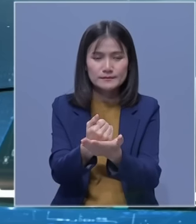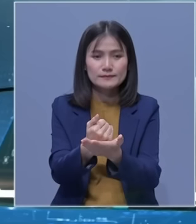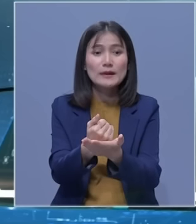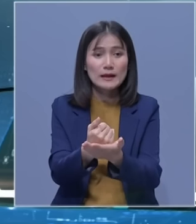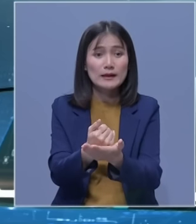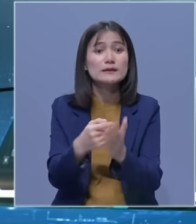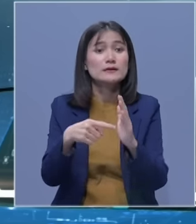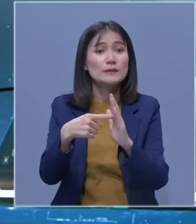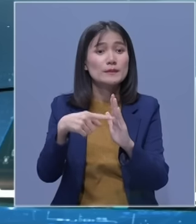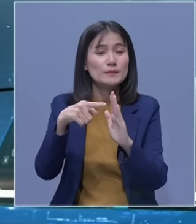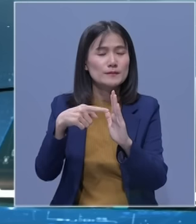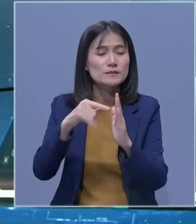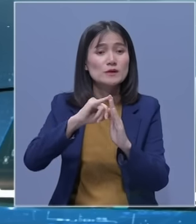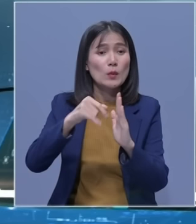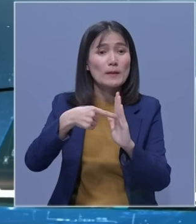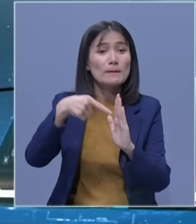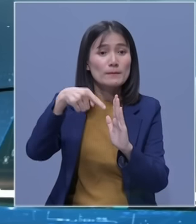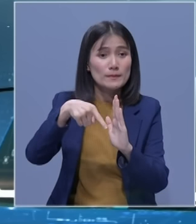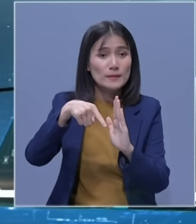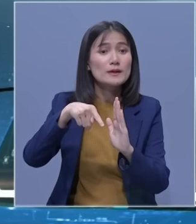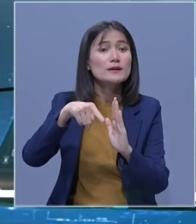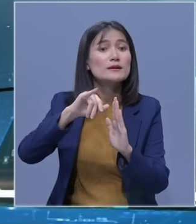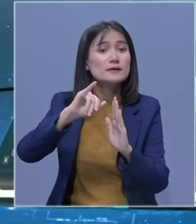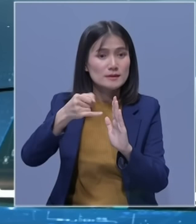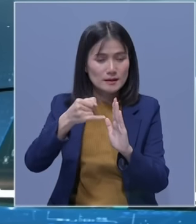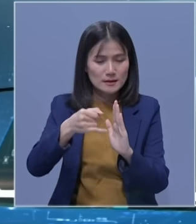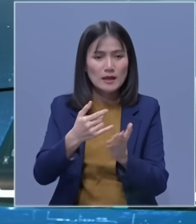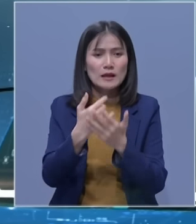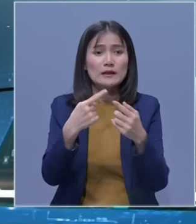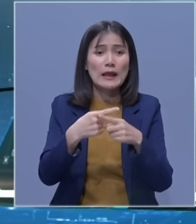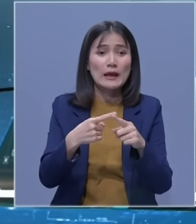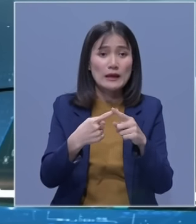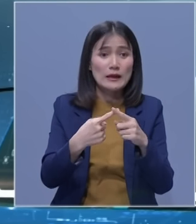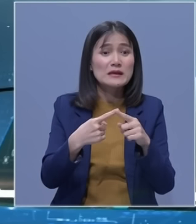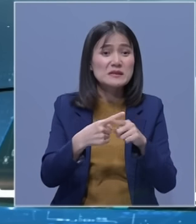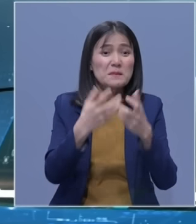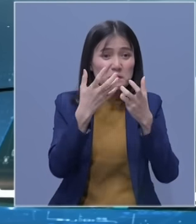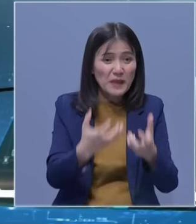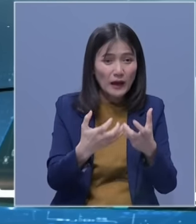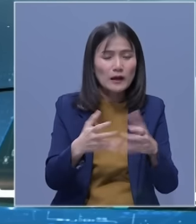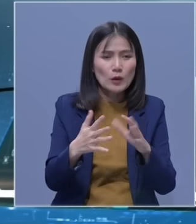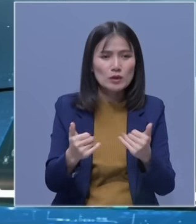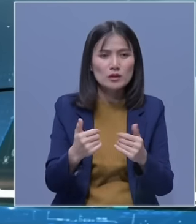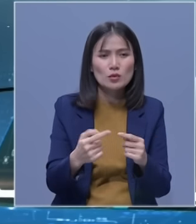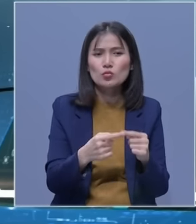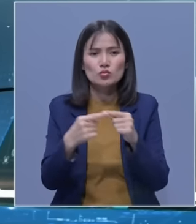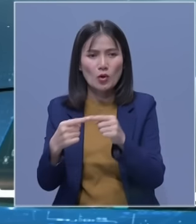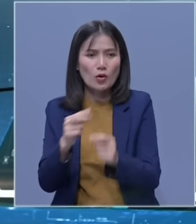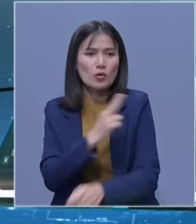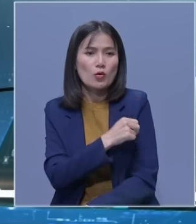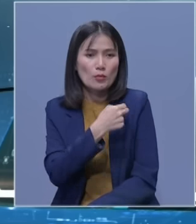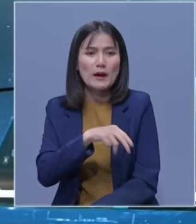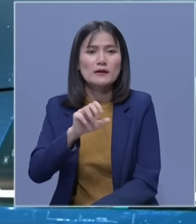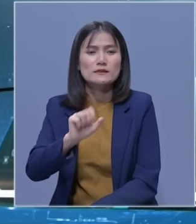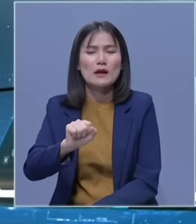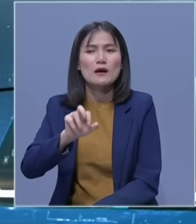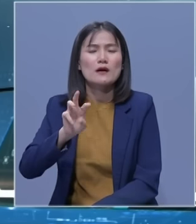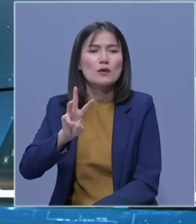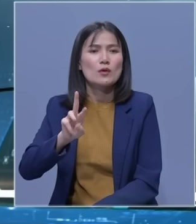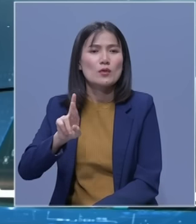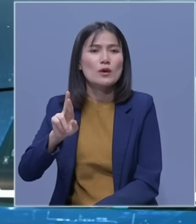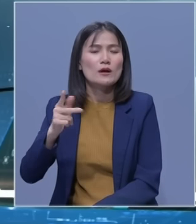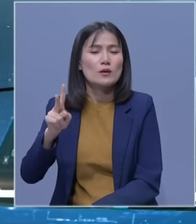ที่จังหวัดพิจิตรแต่อาการสาหัสคุณหมอก็เลยส่งลูกสาวไปรักษาตัวต่อที่โรงพยาบาลสวรรค์ประชารักษ์จังหวัดน